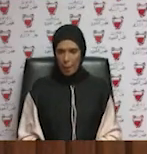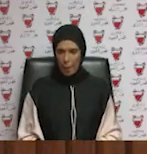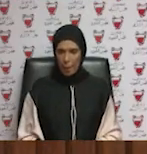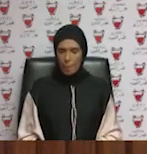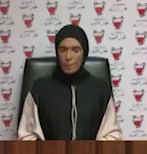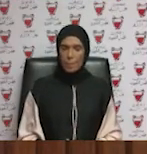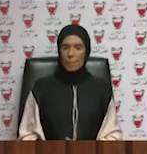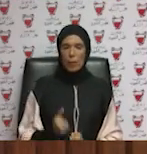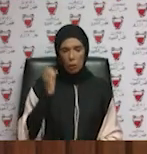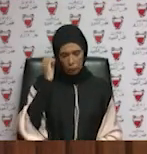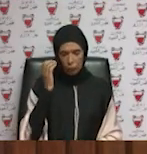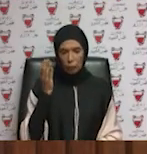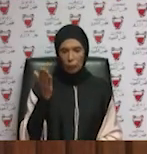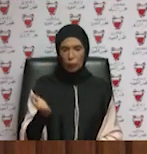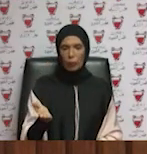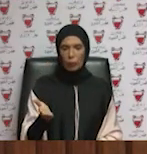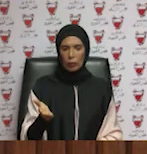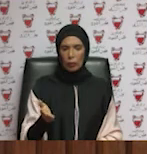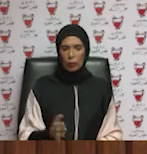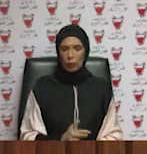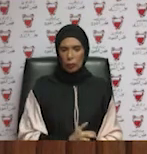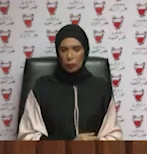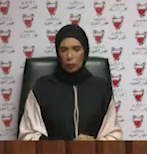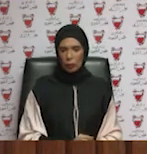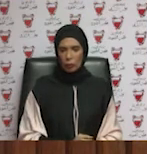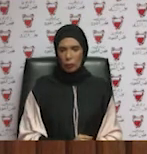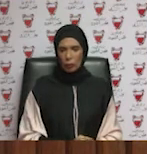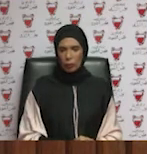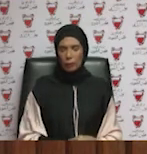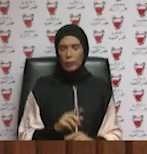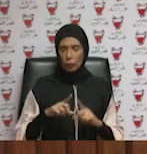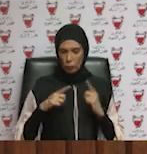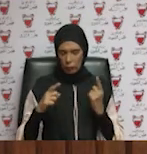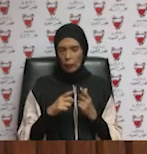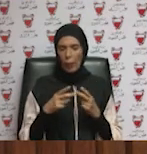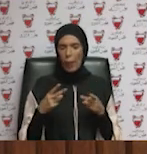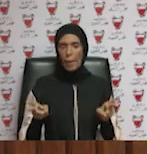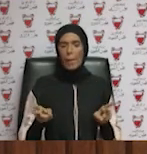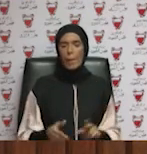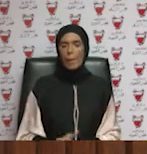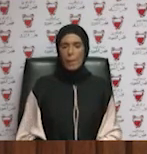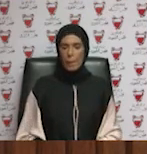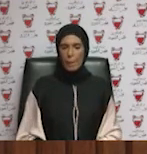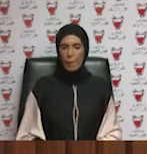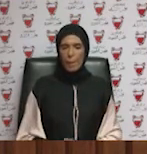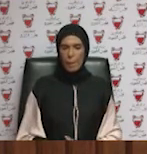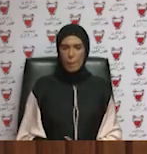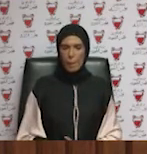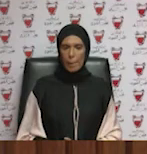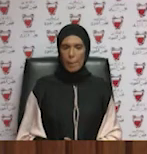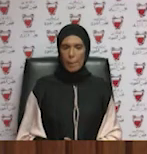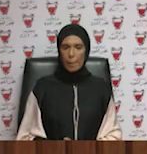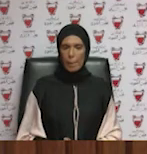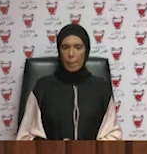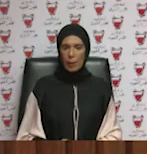أتقدم بهذا الاقتراح إذا كان الأخوة أيضا في اللجنة يوافقون، أن احنا هذا